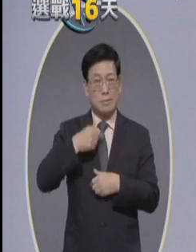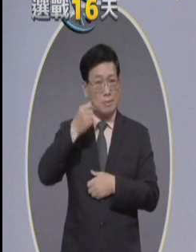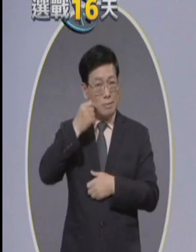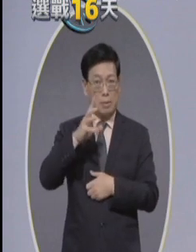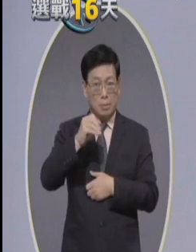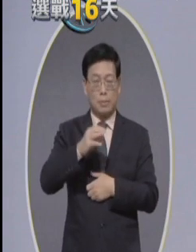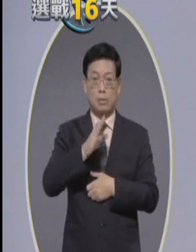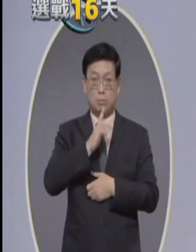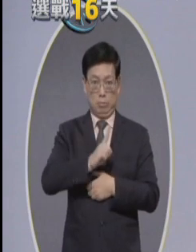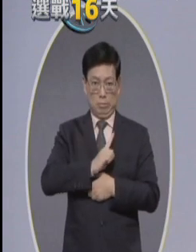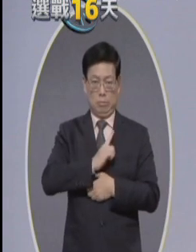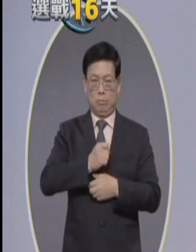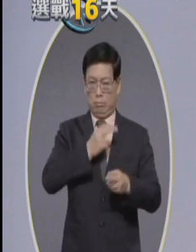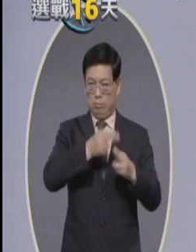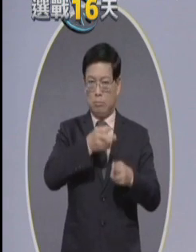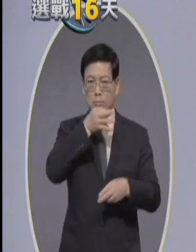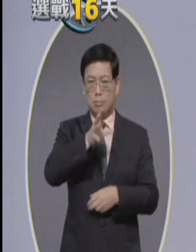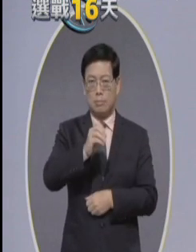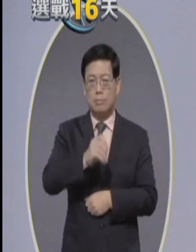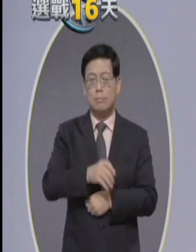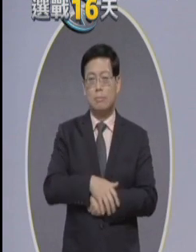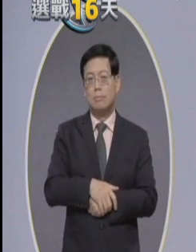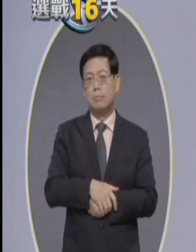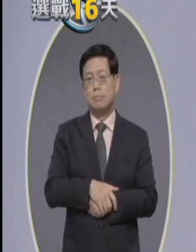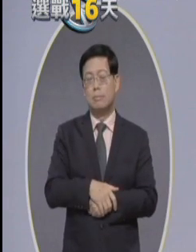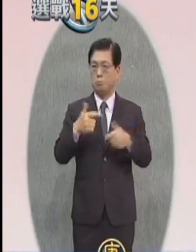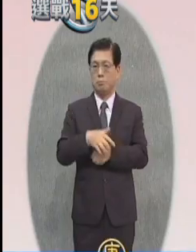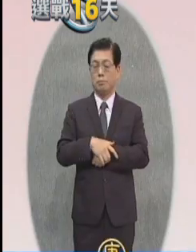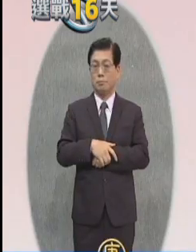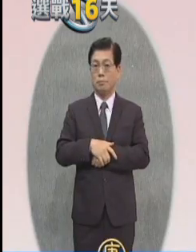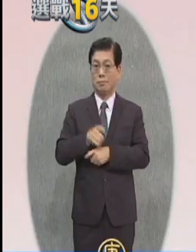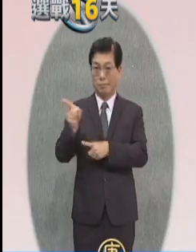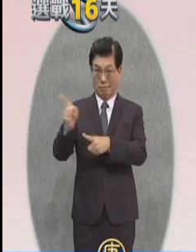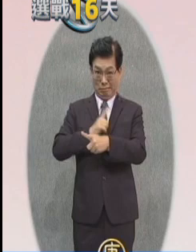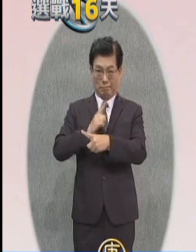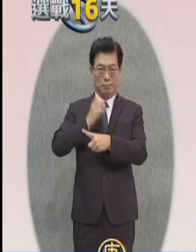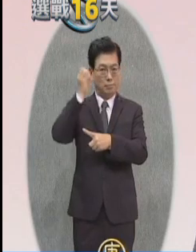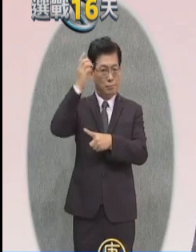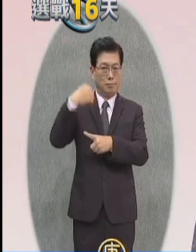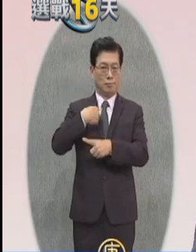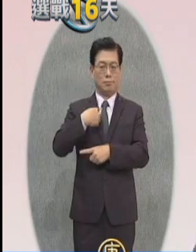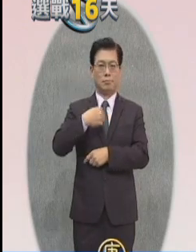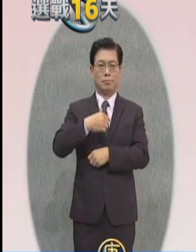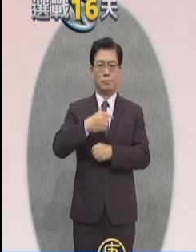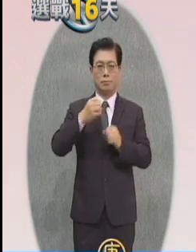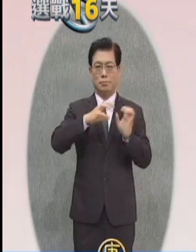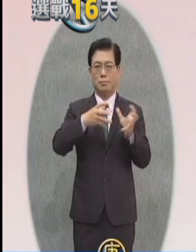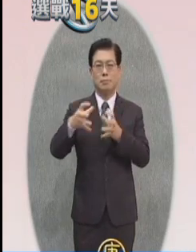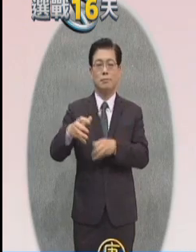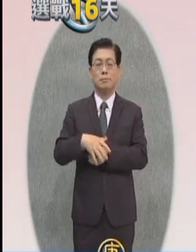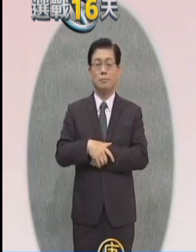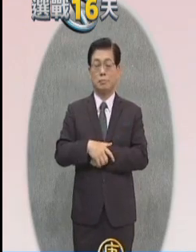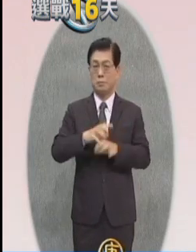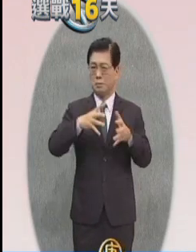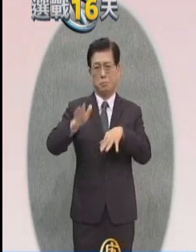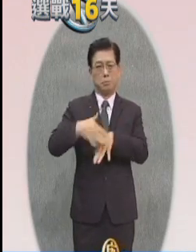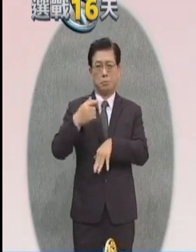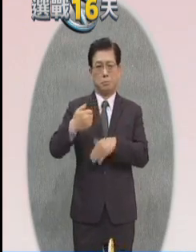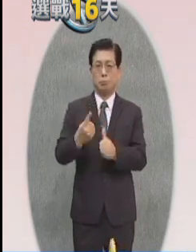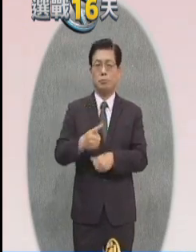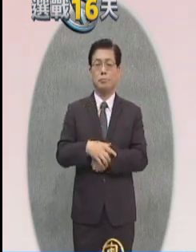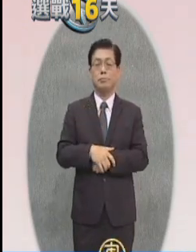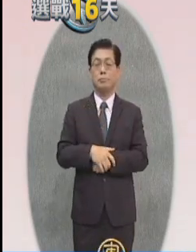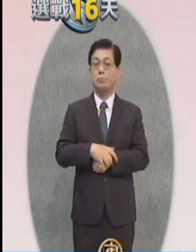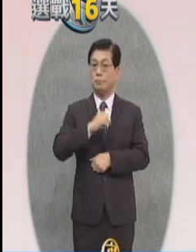上一场政见会称世界忘记台湾的言论。 他自己忘了世界，世界不可能忘记台